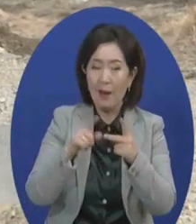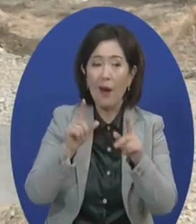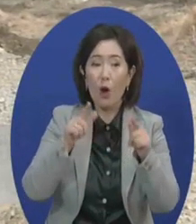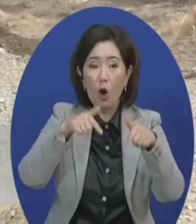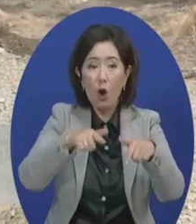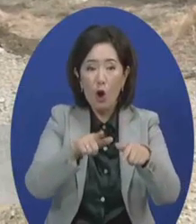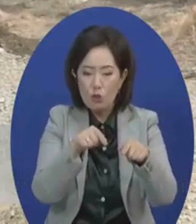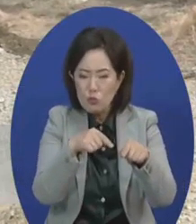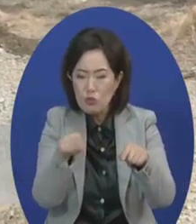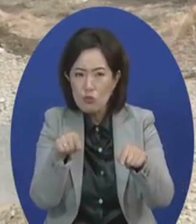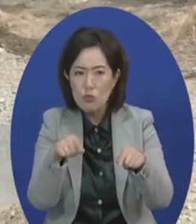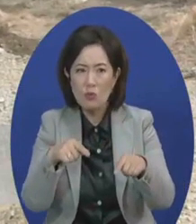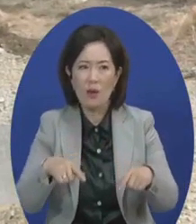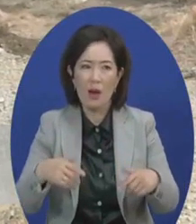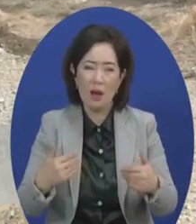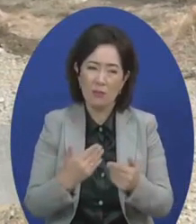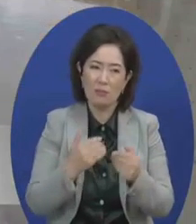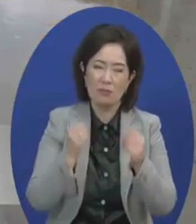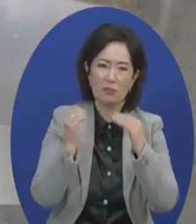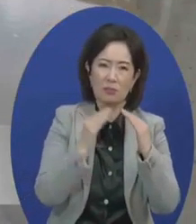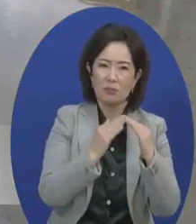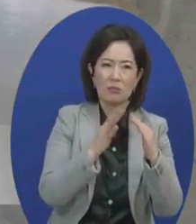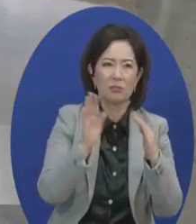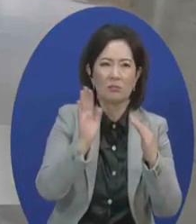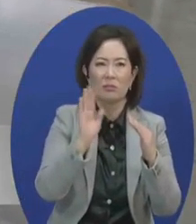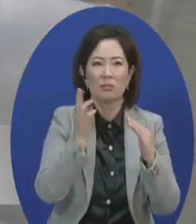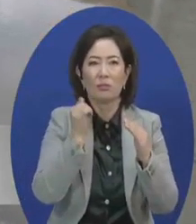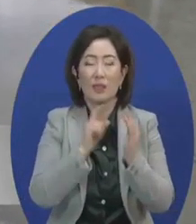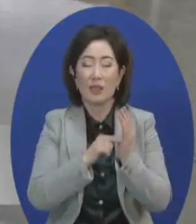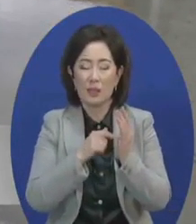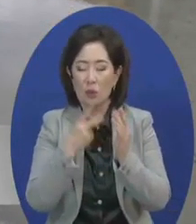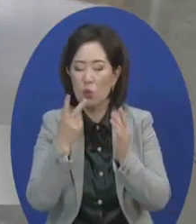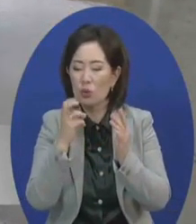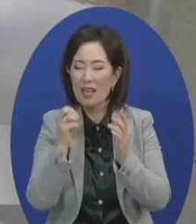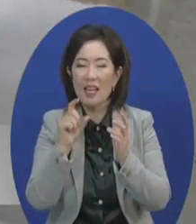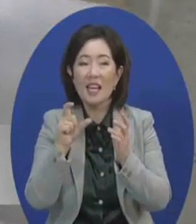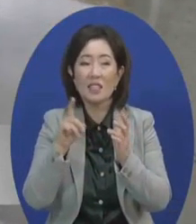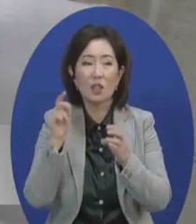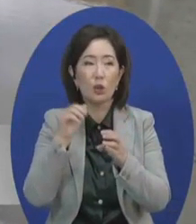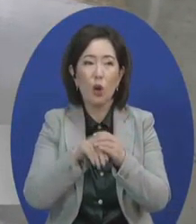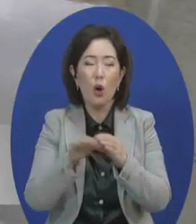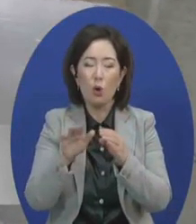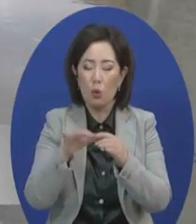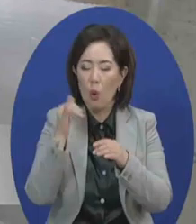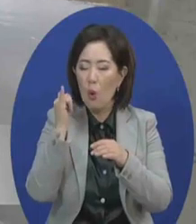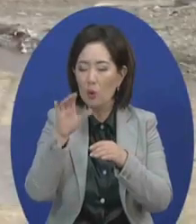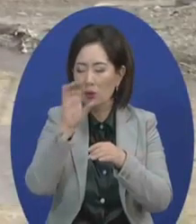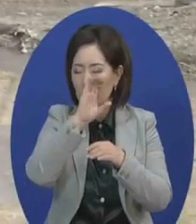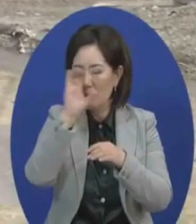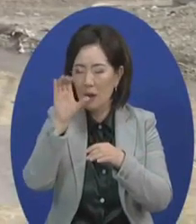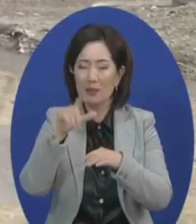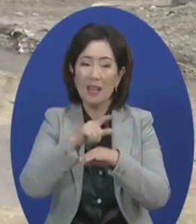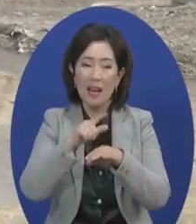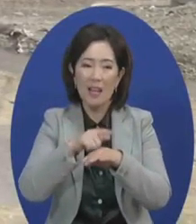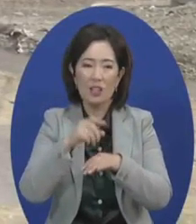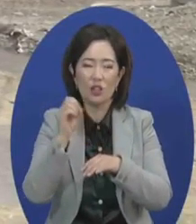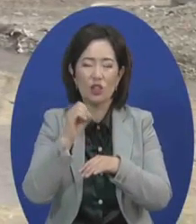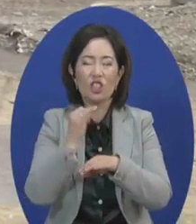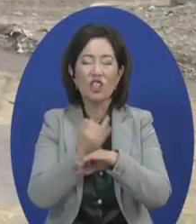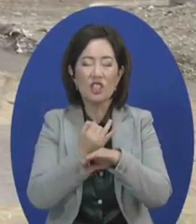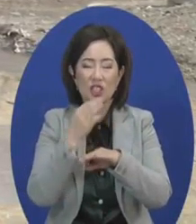анхнаасаа голын айл сав сувг шуудуу дагаж буухгүй байх нь үерийн эрсдэлд орохгүй гэдгийг усны барилга байгууламжийн газрын